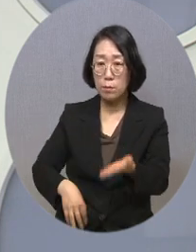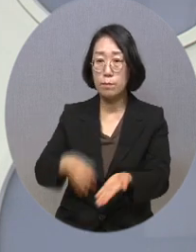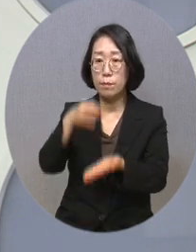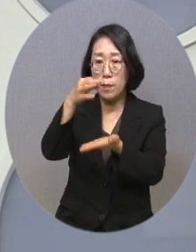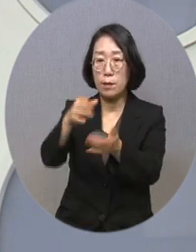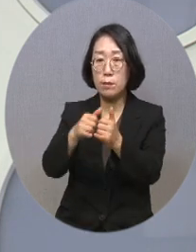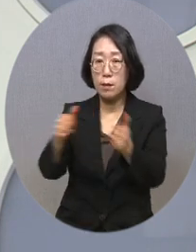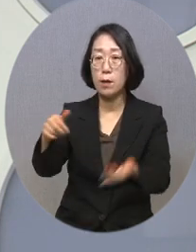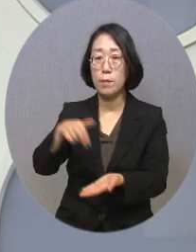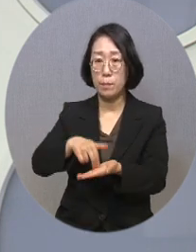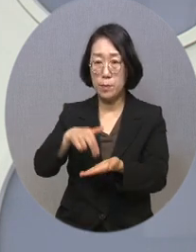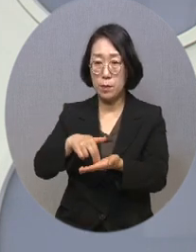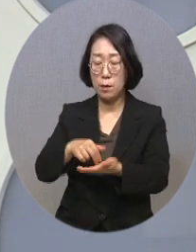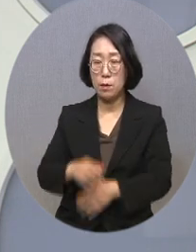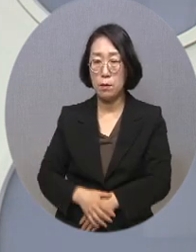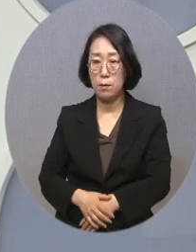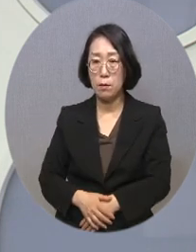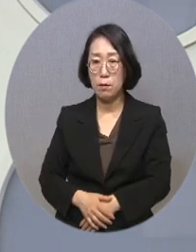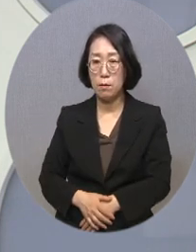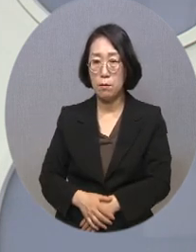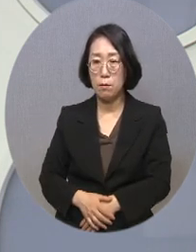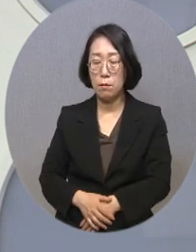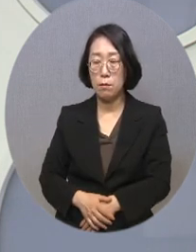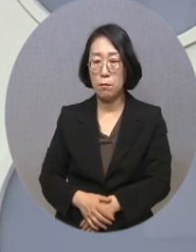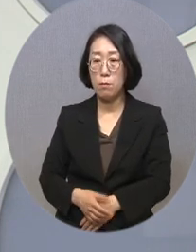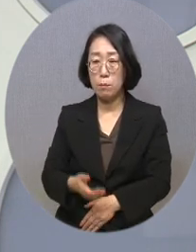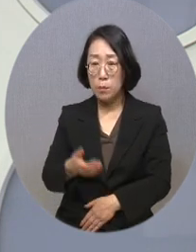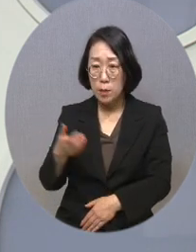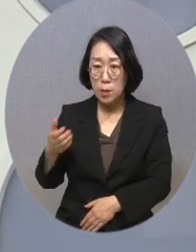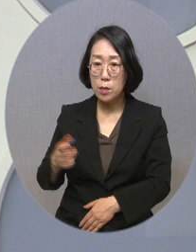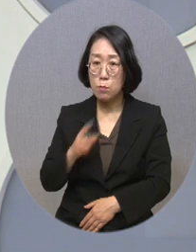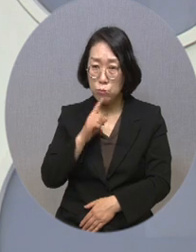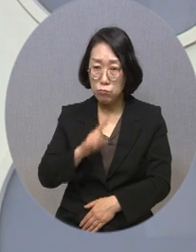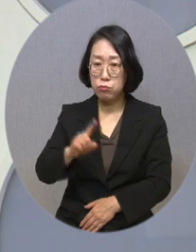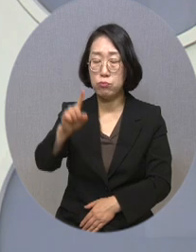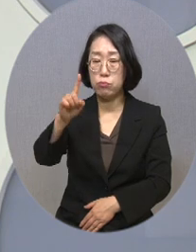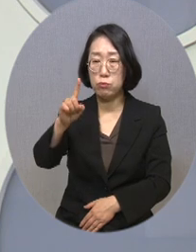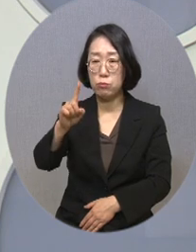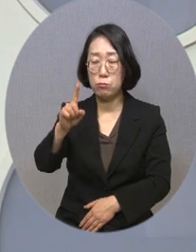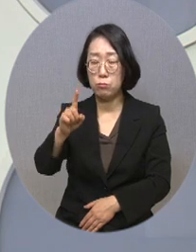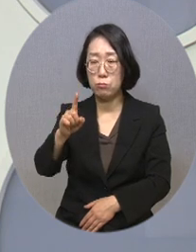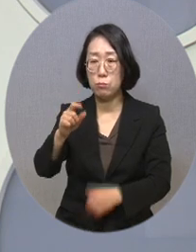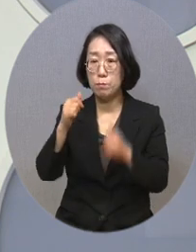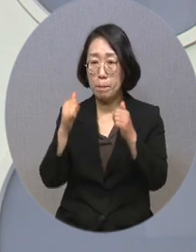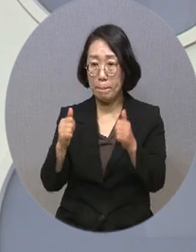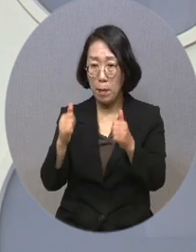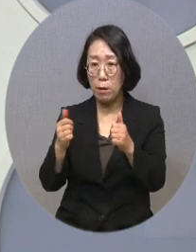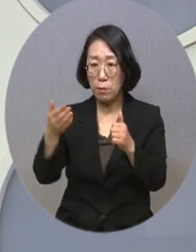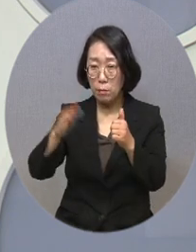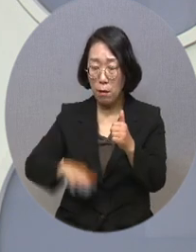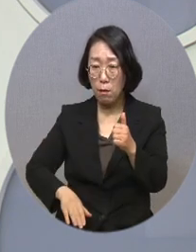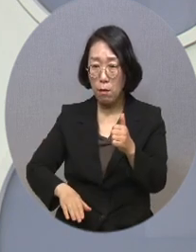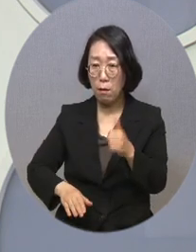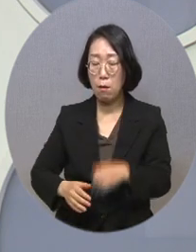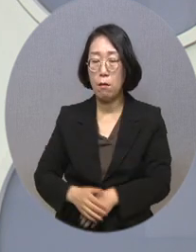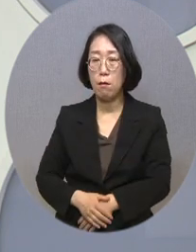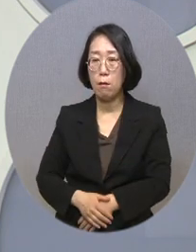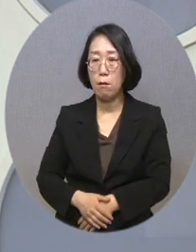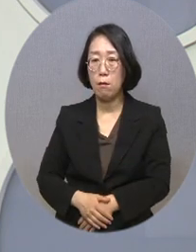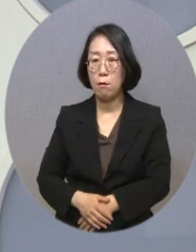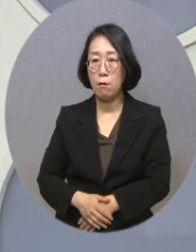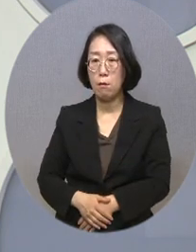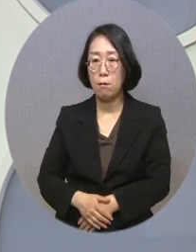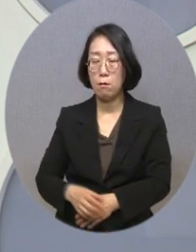입장에서는 심사 심판 청구까지 갔었던 이런 부분들이 조세 이제 그 불복으로 이제 소송